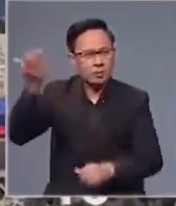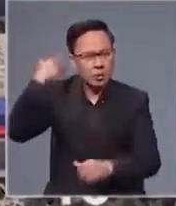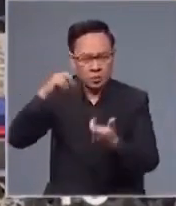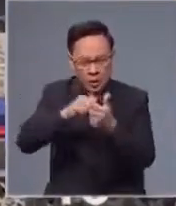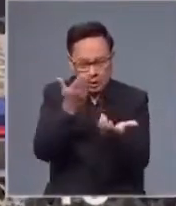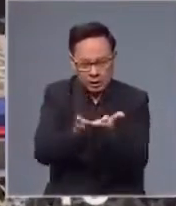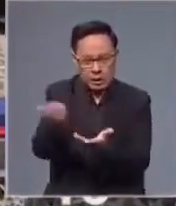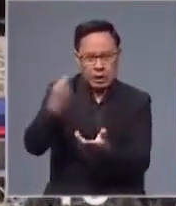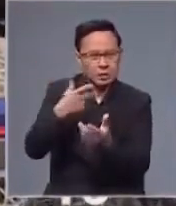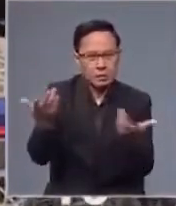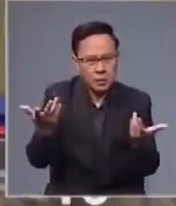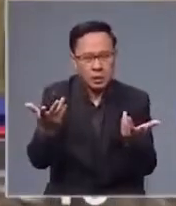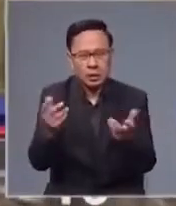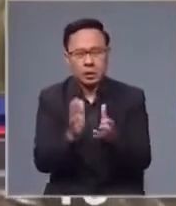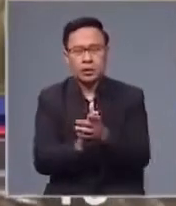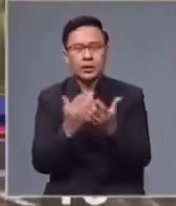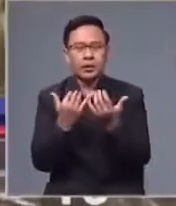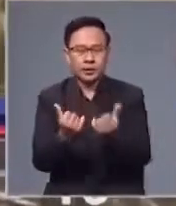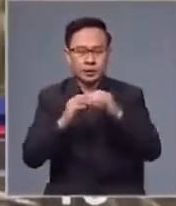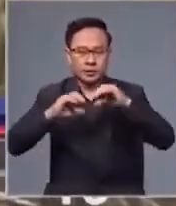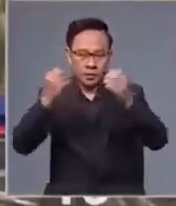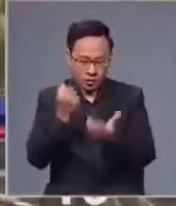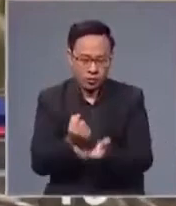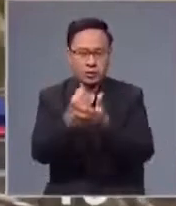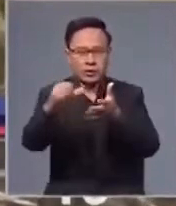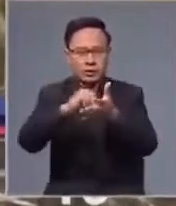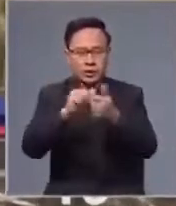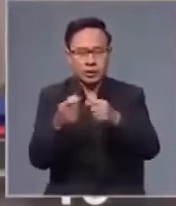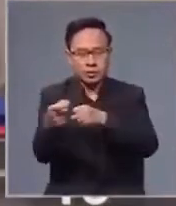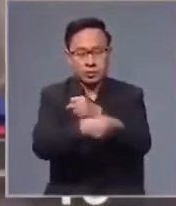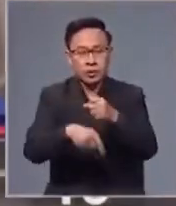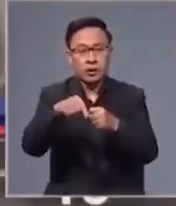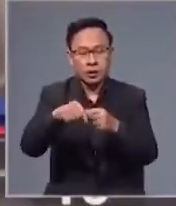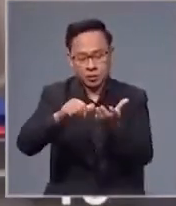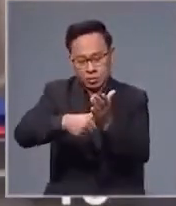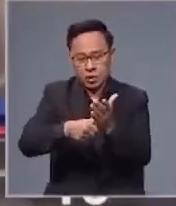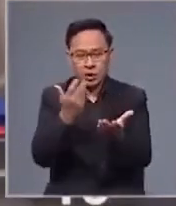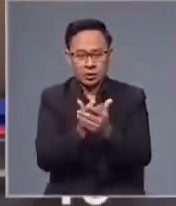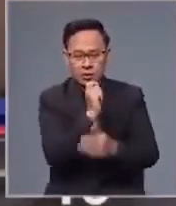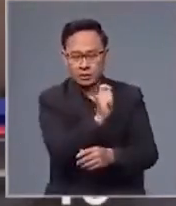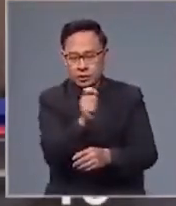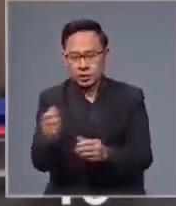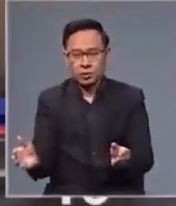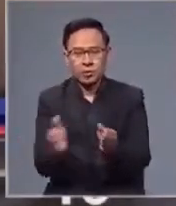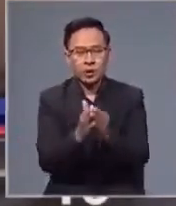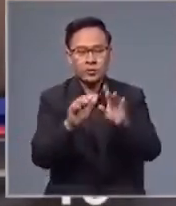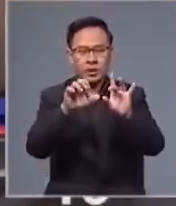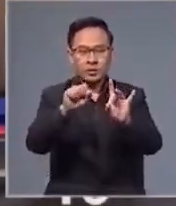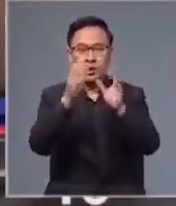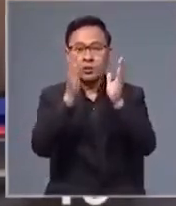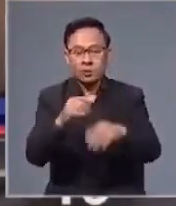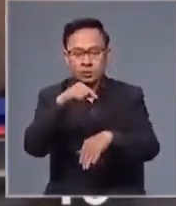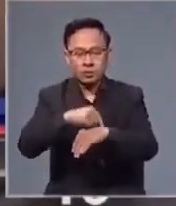ากให้สามารถได้รับการคืนเงินจากโครงการดังกล่าวแล้วกว่า 800,000 รายเป็นอันดับแรกภายในเวล